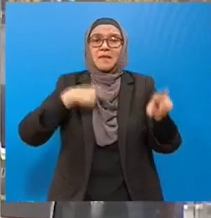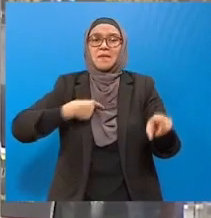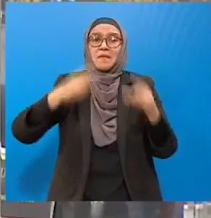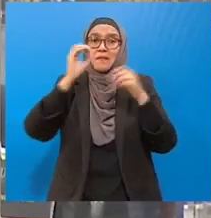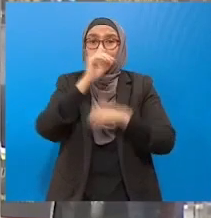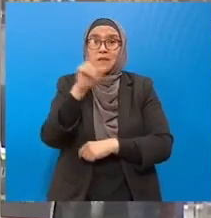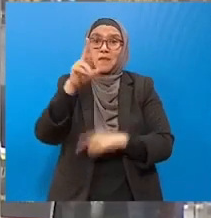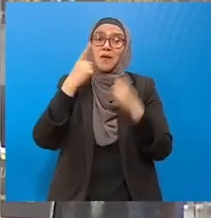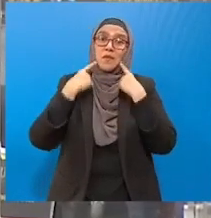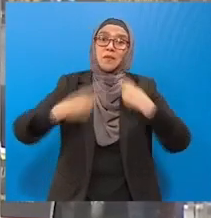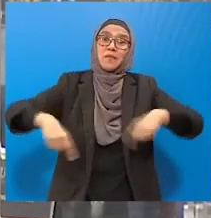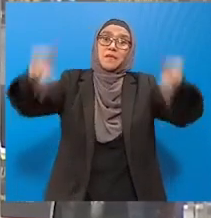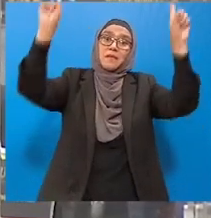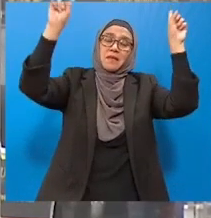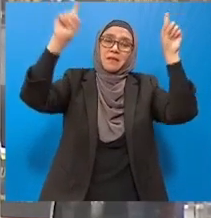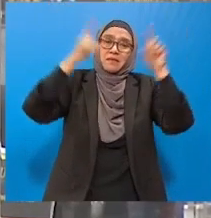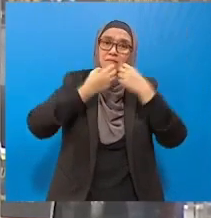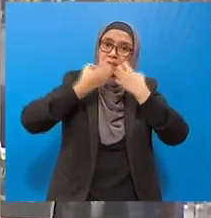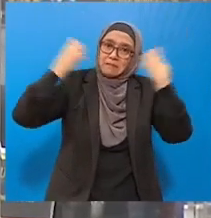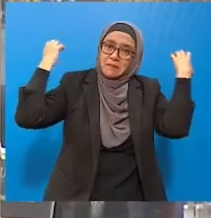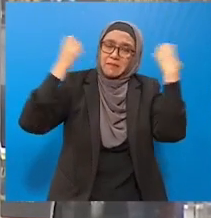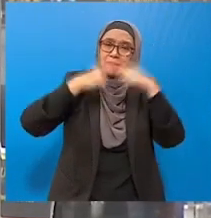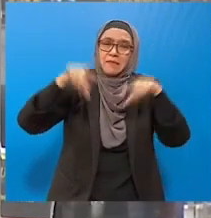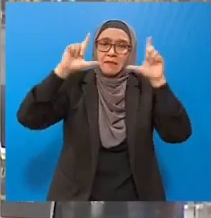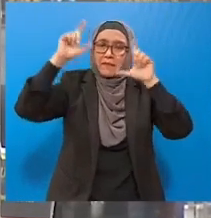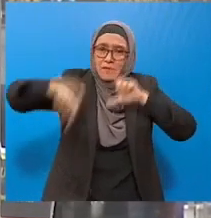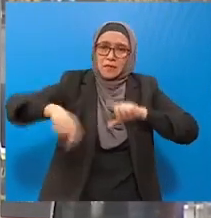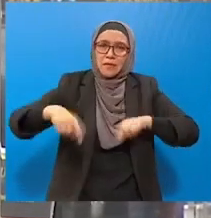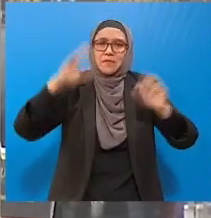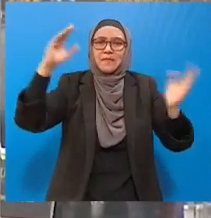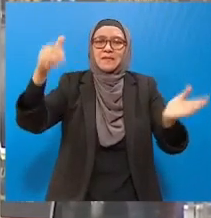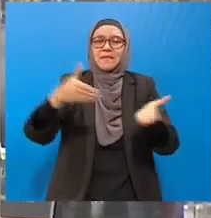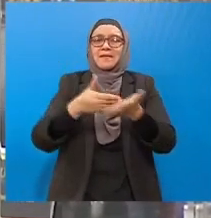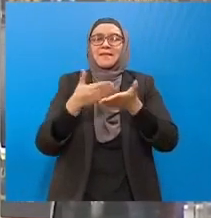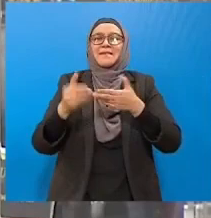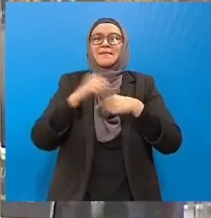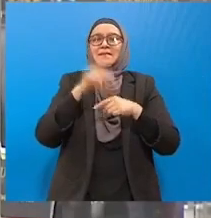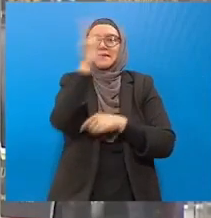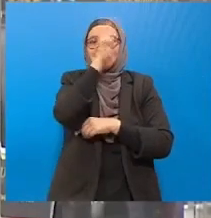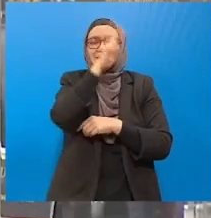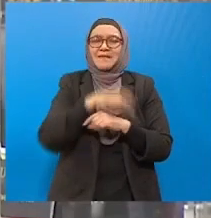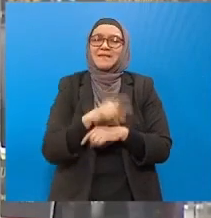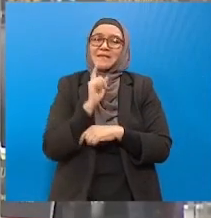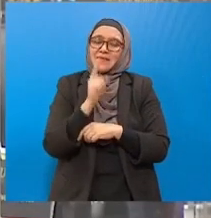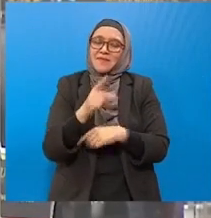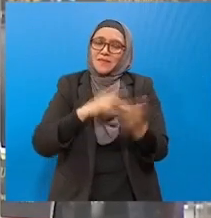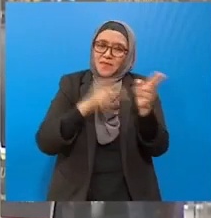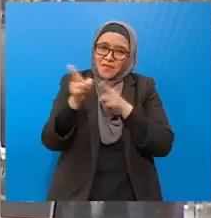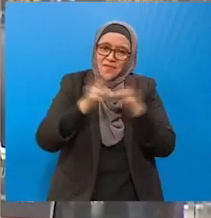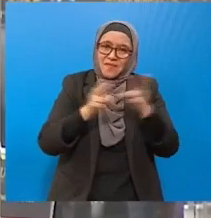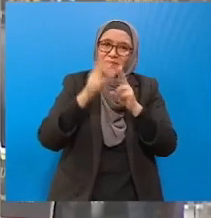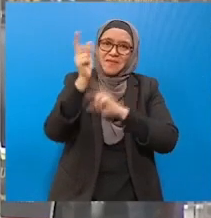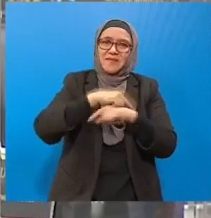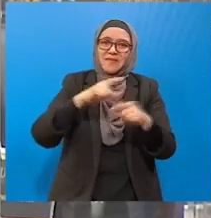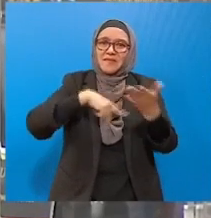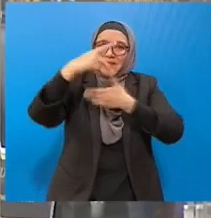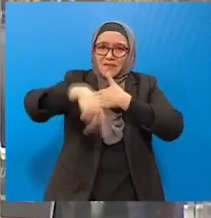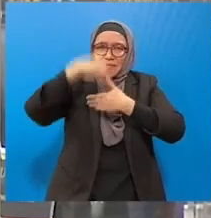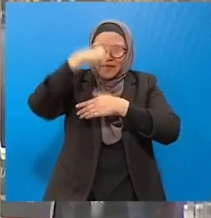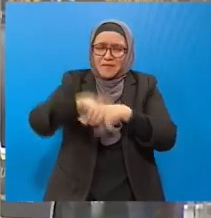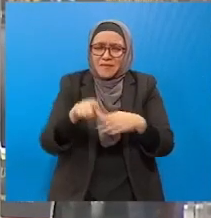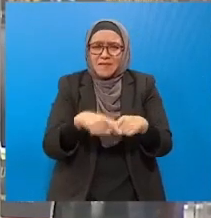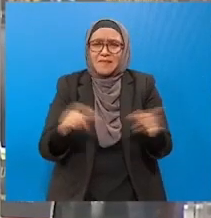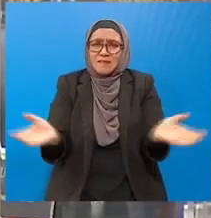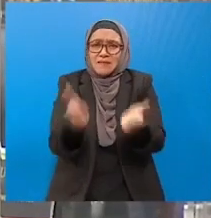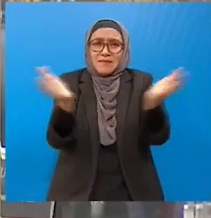hebat ataupun watak ada bisa wajah diperkenalkan oleh kerajaan serunya usahakan program bagi merangsang masyarakat untuk lebih terbuka